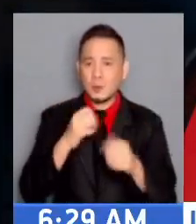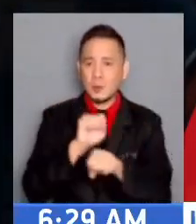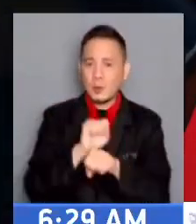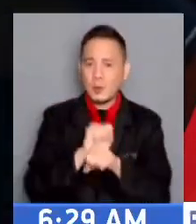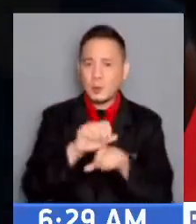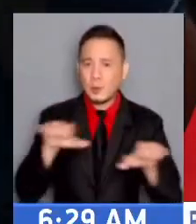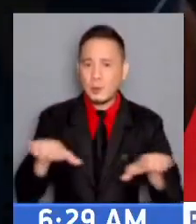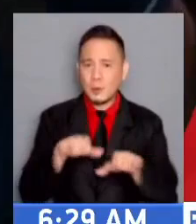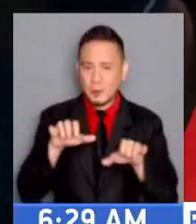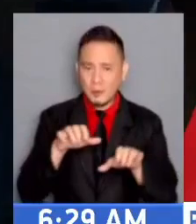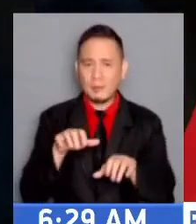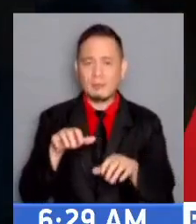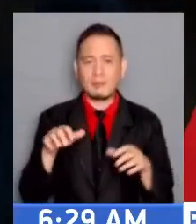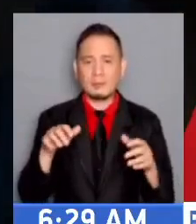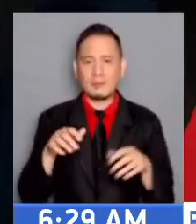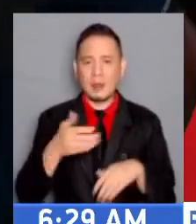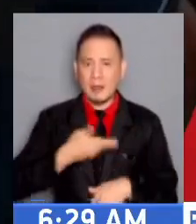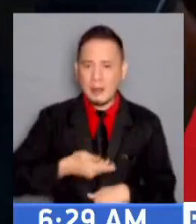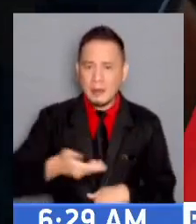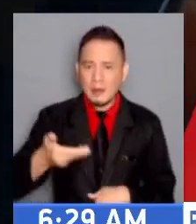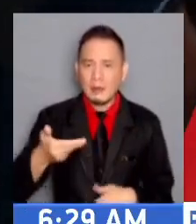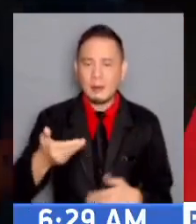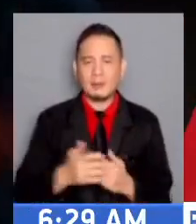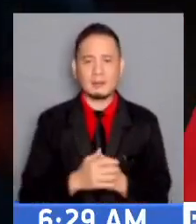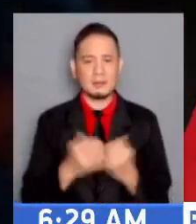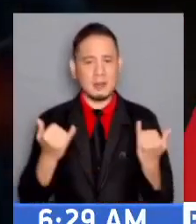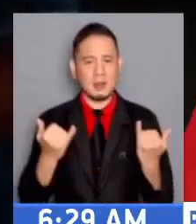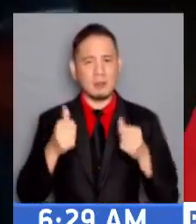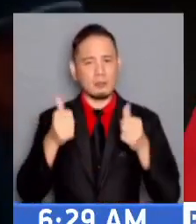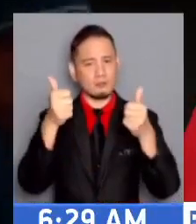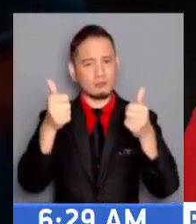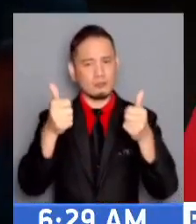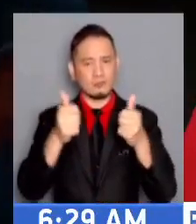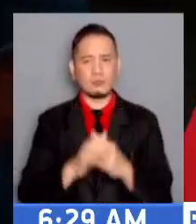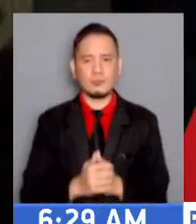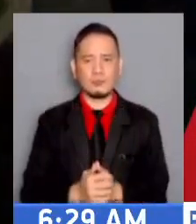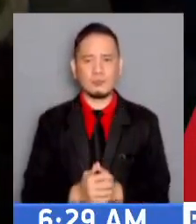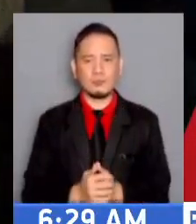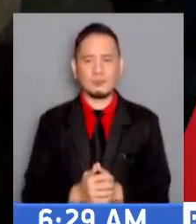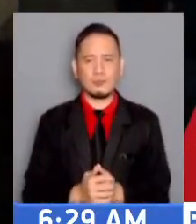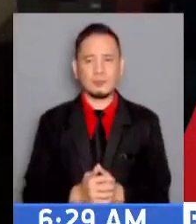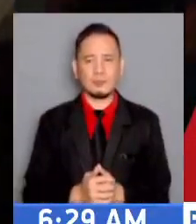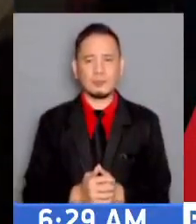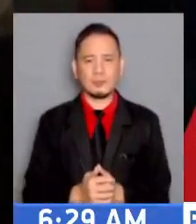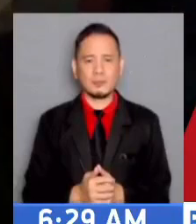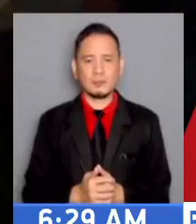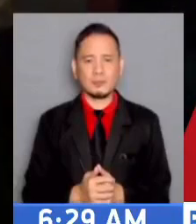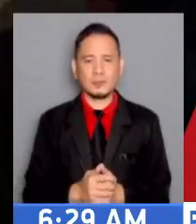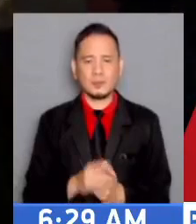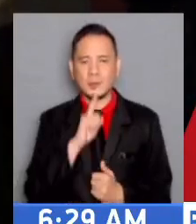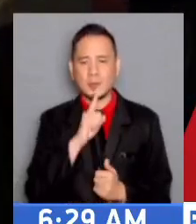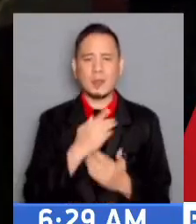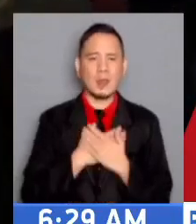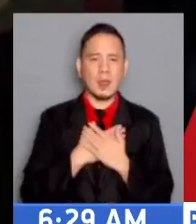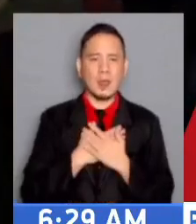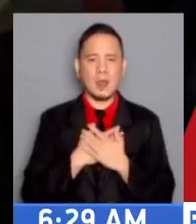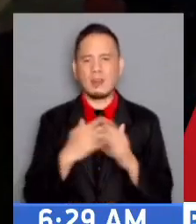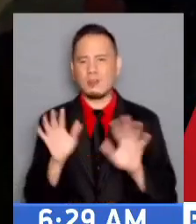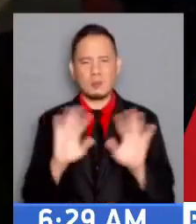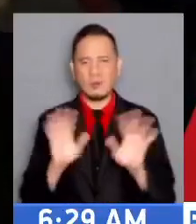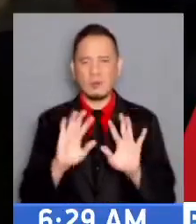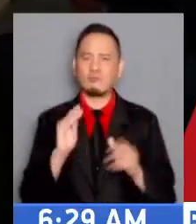ngayon. Medyo naka-relax-relax ang katawan ba. Hindi katulad nung mga nakaraan,